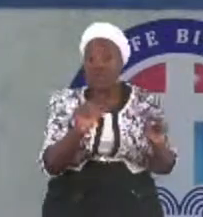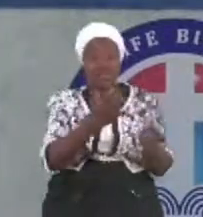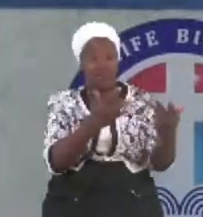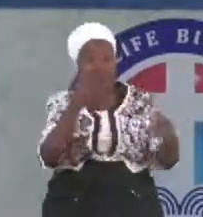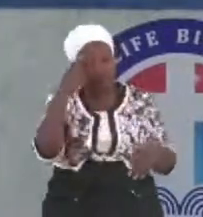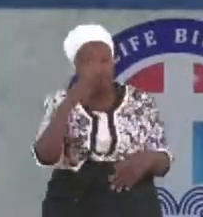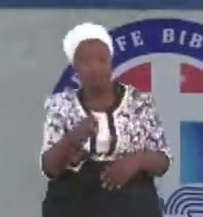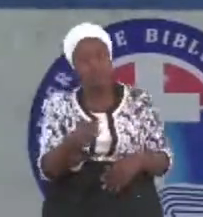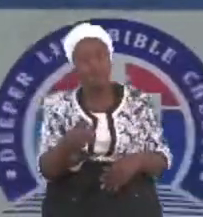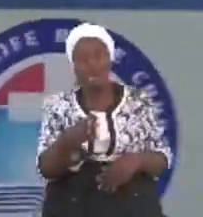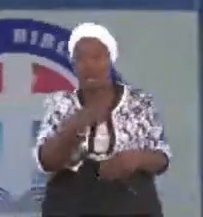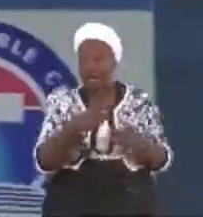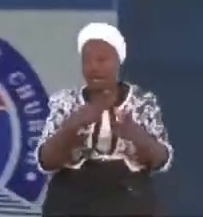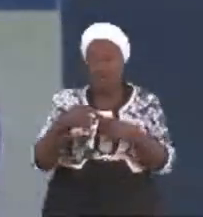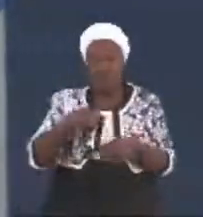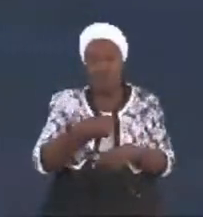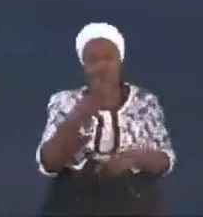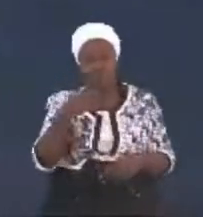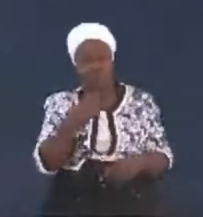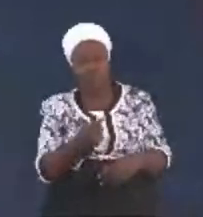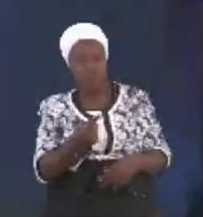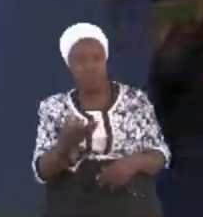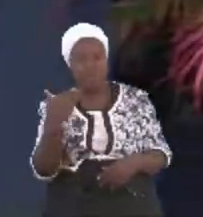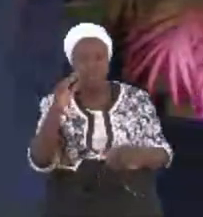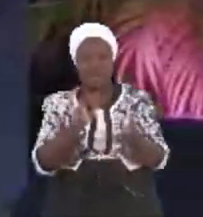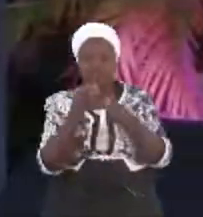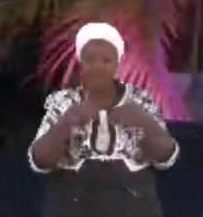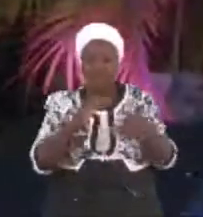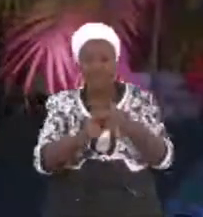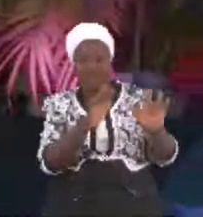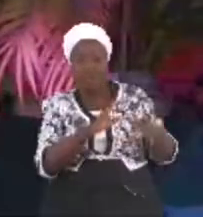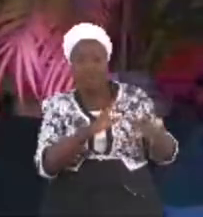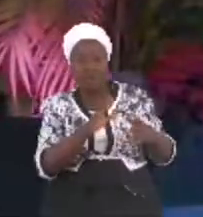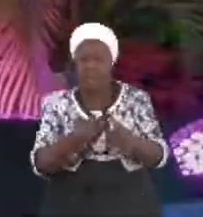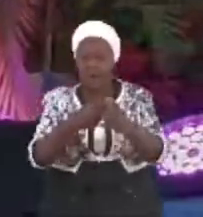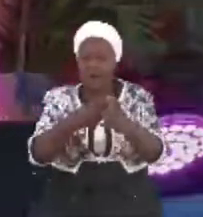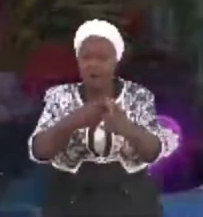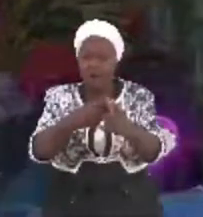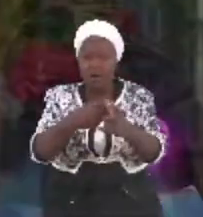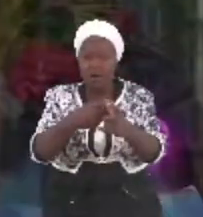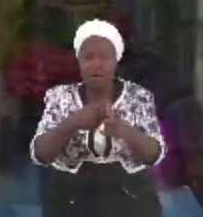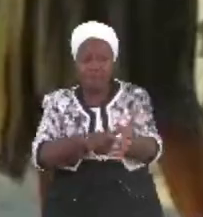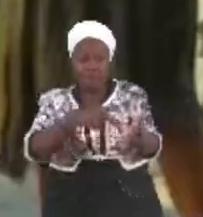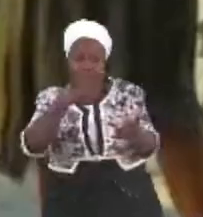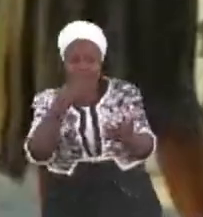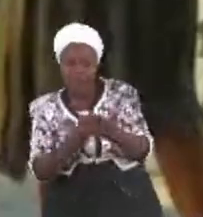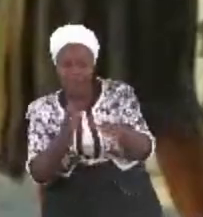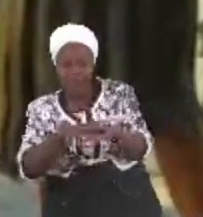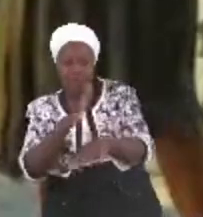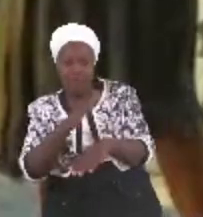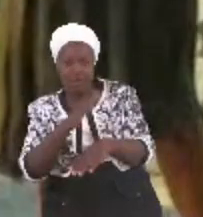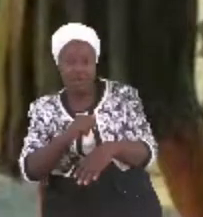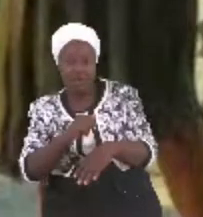t'attend. Et ensuite, on nous dit, il fut ému de compassion. Il courut, se jeta à son cou